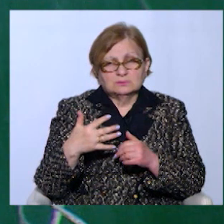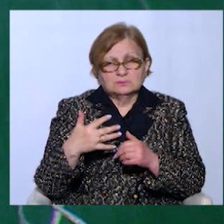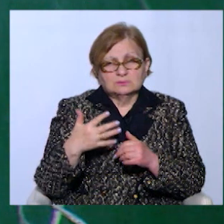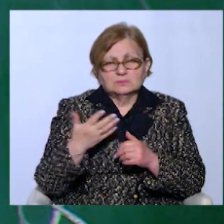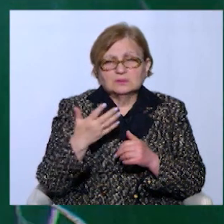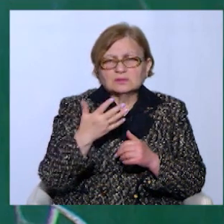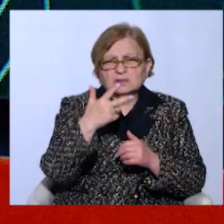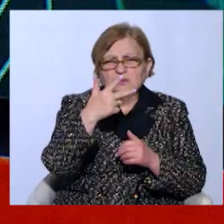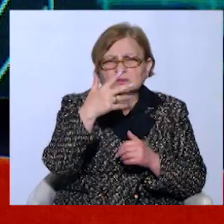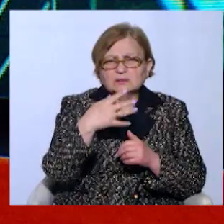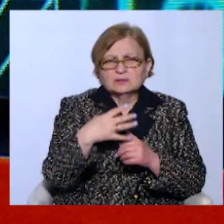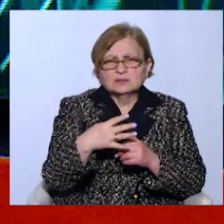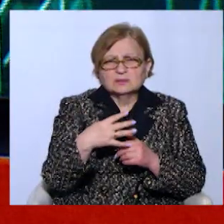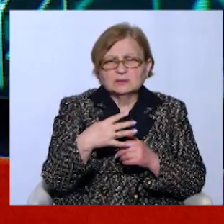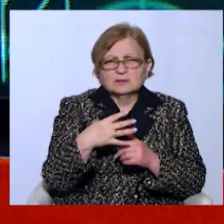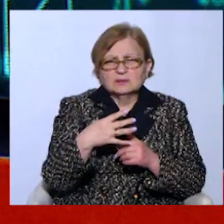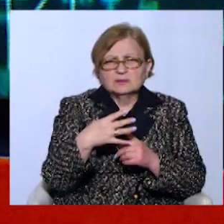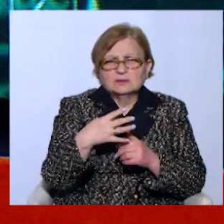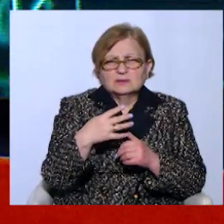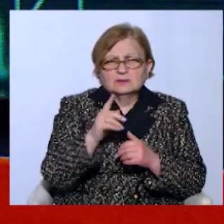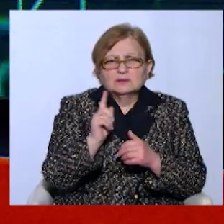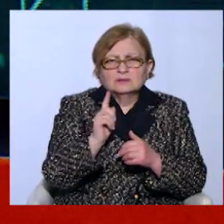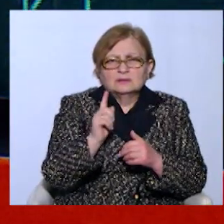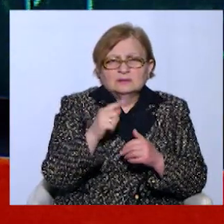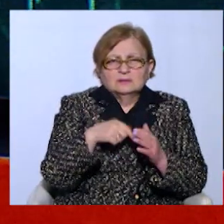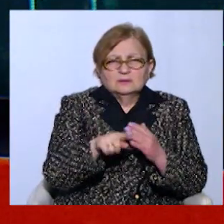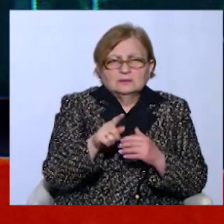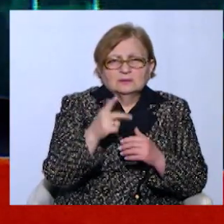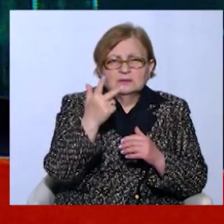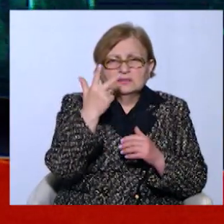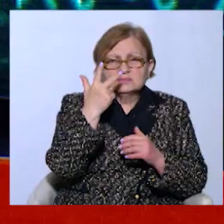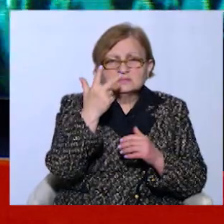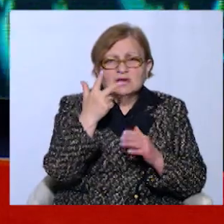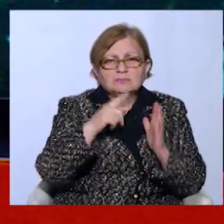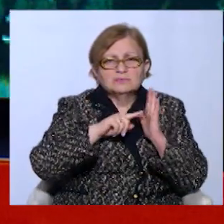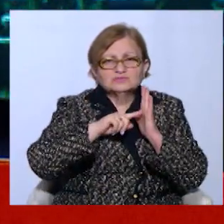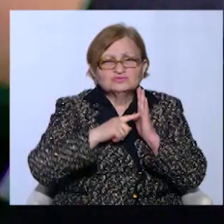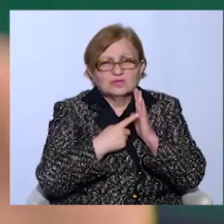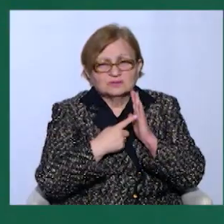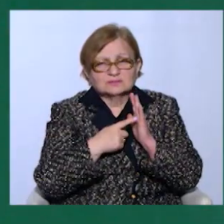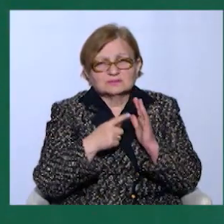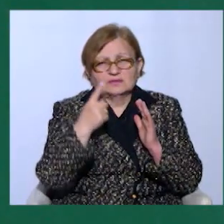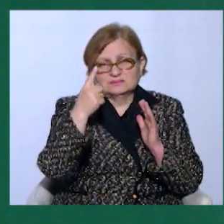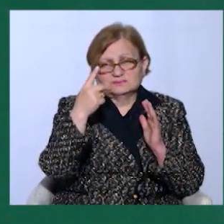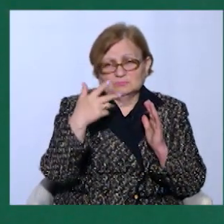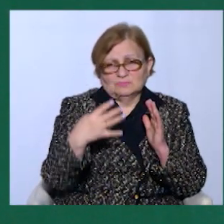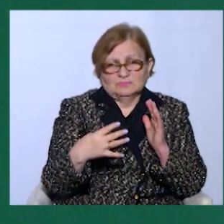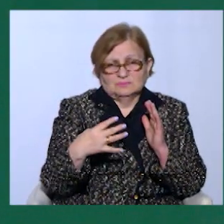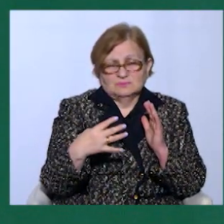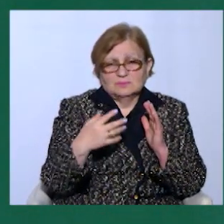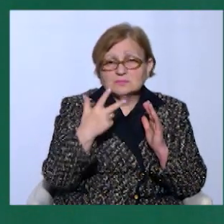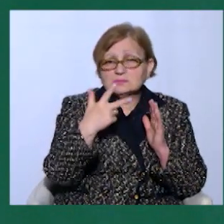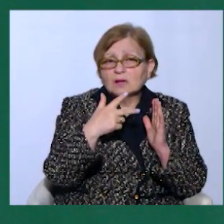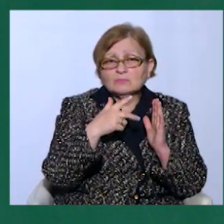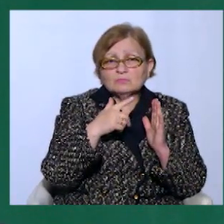3/4 რა არის? 3/4 არის რა? 3-ჯერ 1/4. ხომ? და 3/5